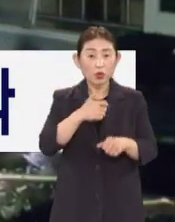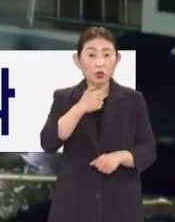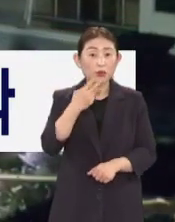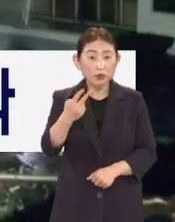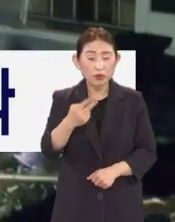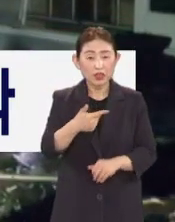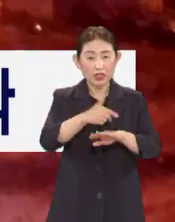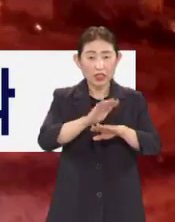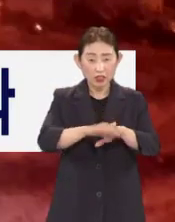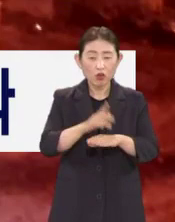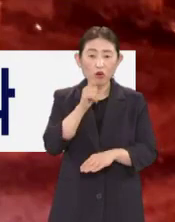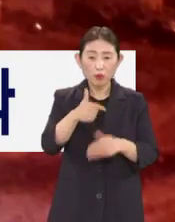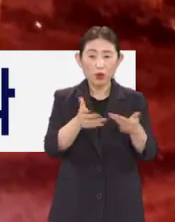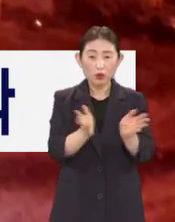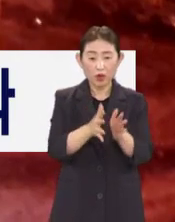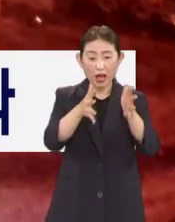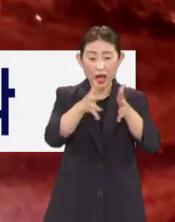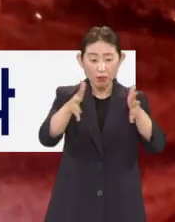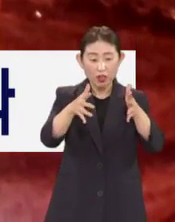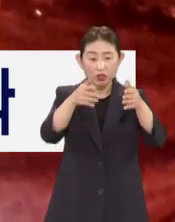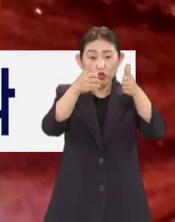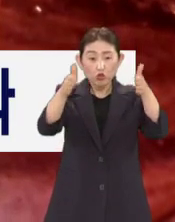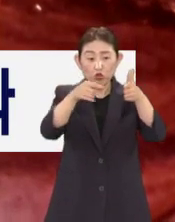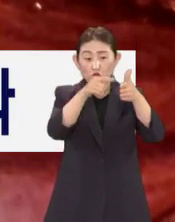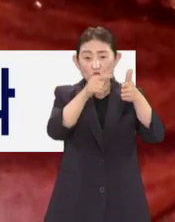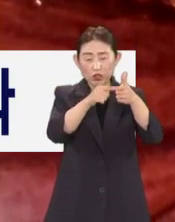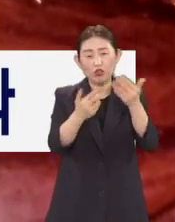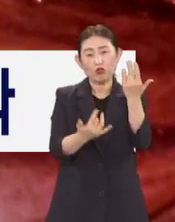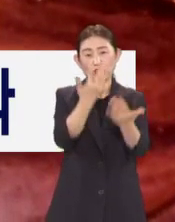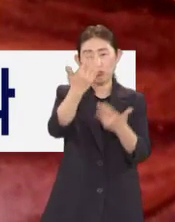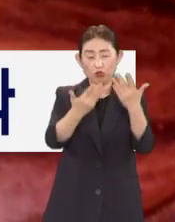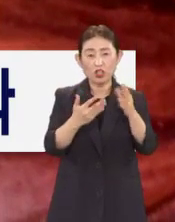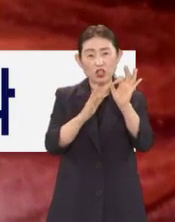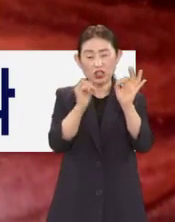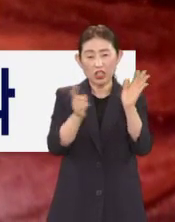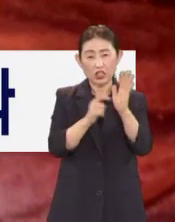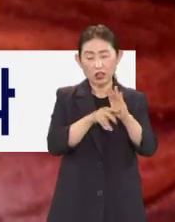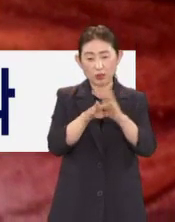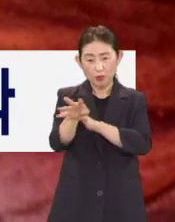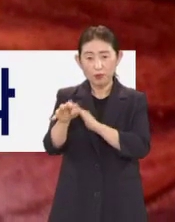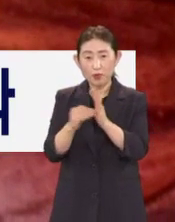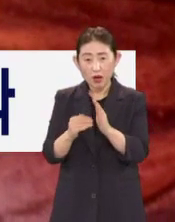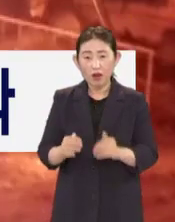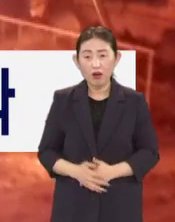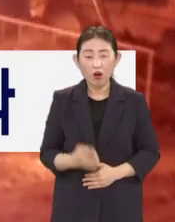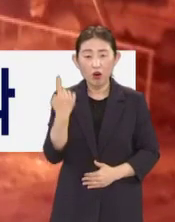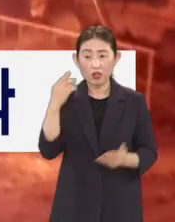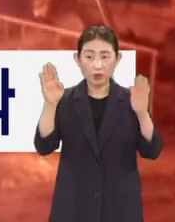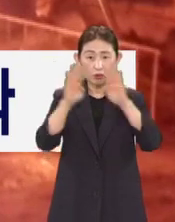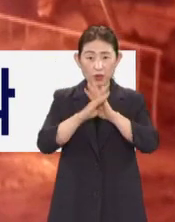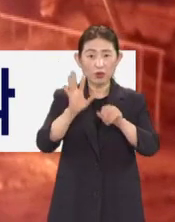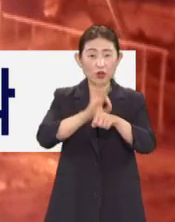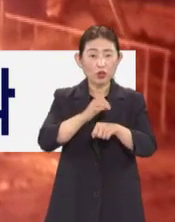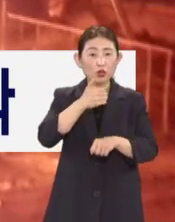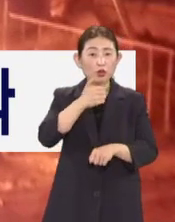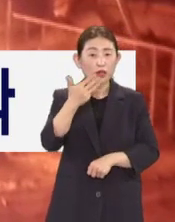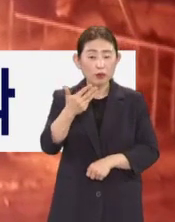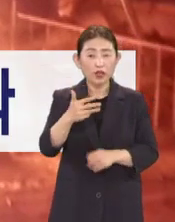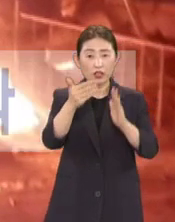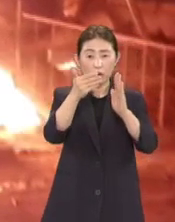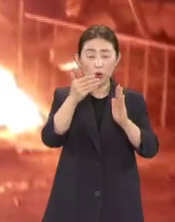52분쯤 대전시 월평동의 아파트 9층에서 불이나 주민 10여명이 긴급대피했고 어젯밤 10시 58분은